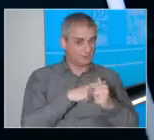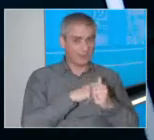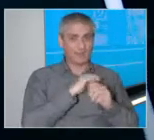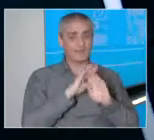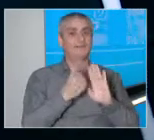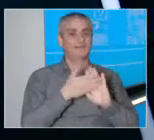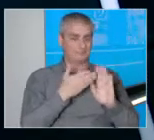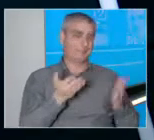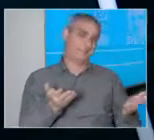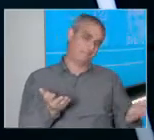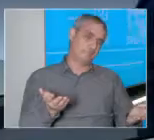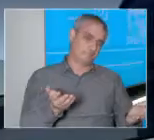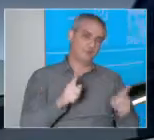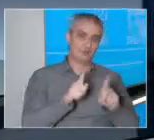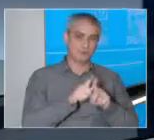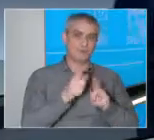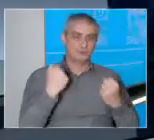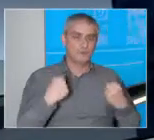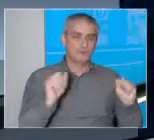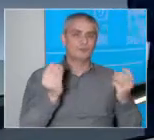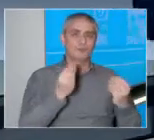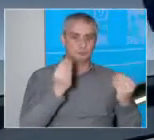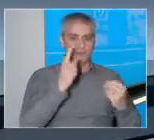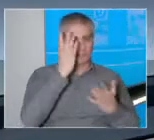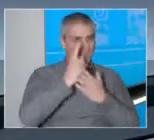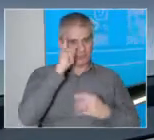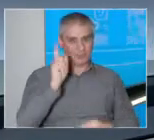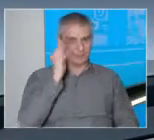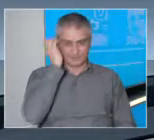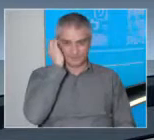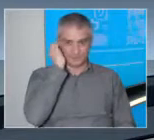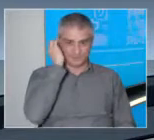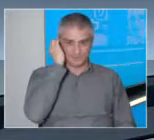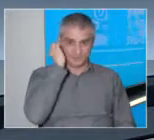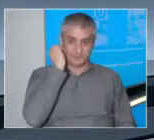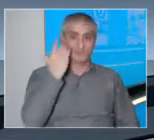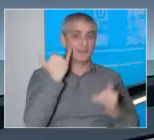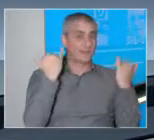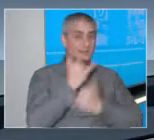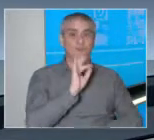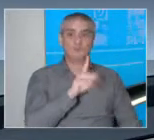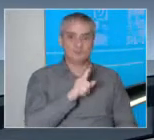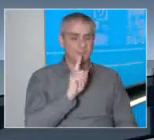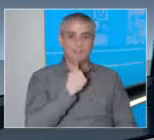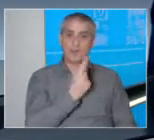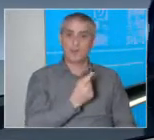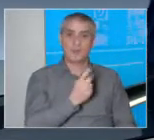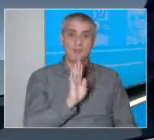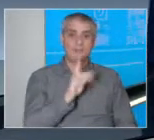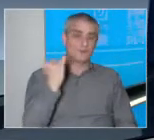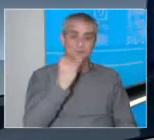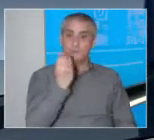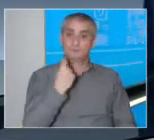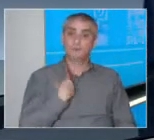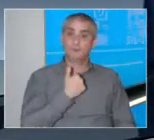כל... אתה יודע, שאתה משחרר מישהו, אתה כבר לא יודע איפה הוא שם. ועוד אחד כמו אלשיך, זו באמת הייתה טעות של ביבי. אבל צריך לומר שנתניהו קרא... שהוא הביא